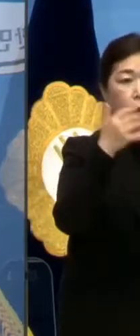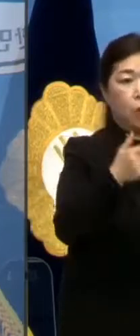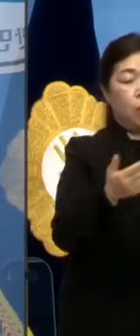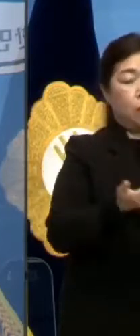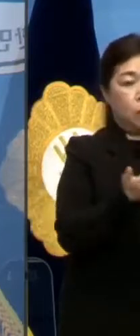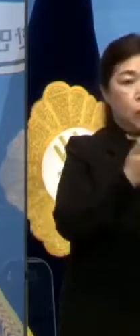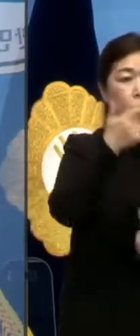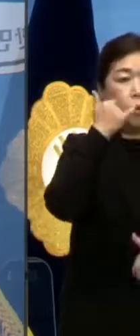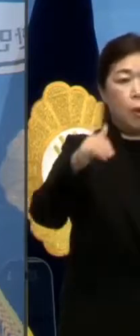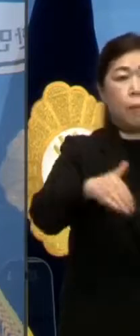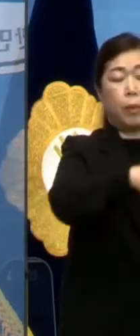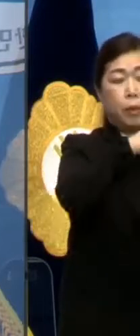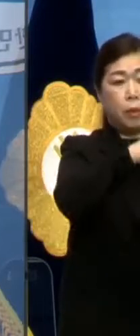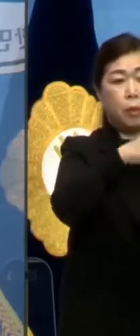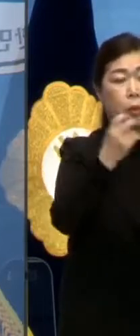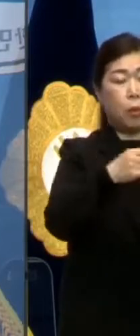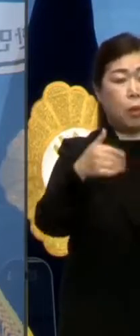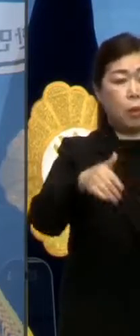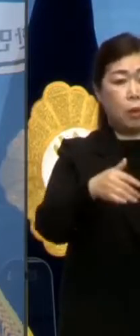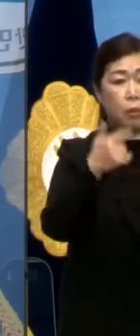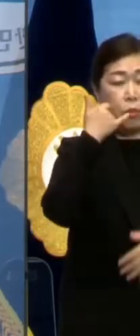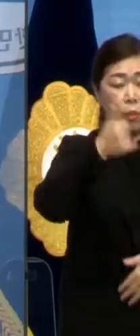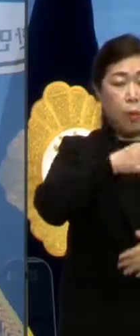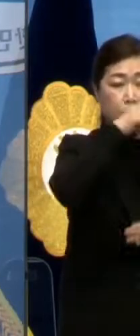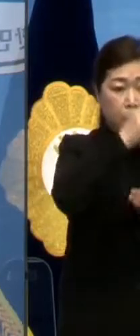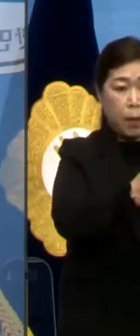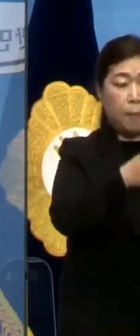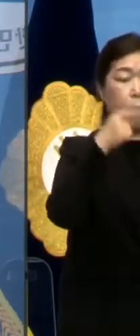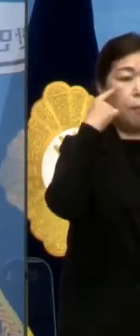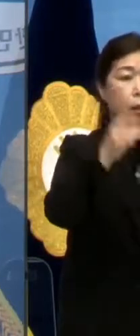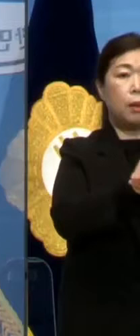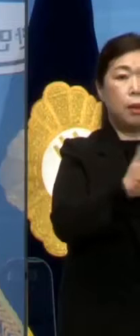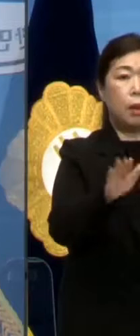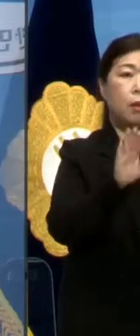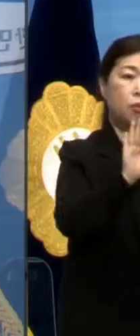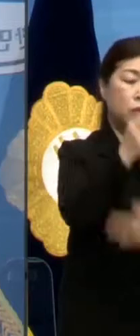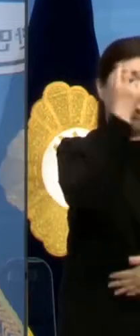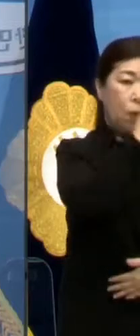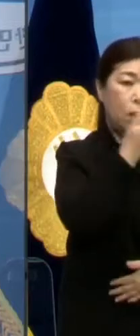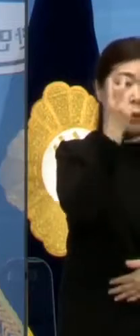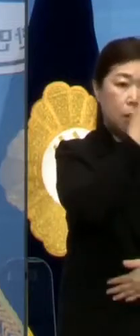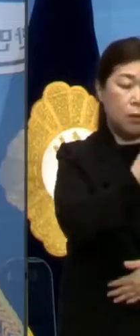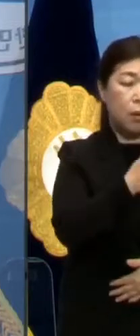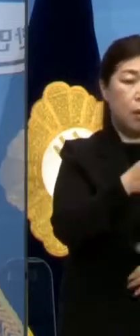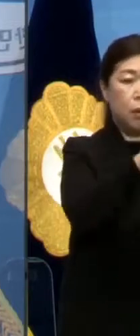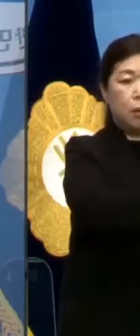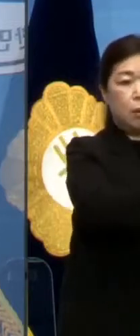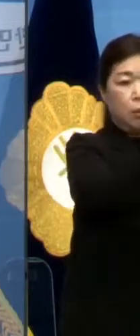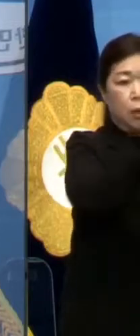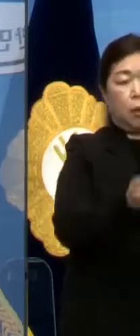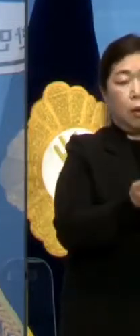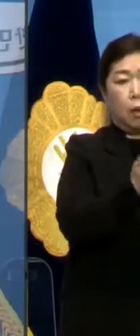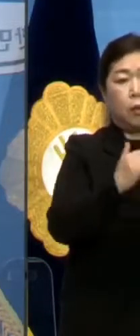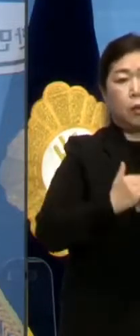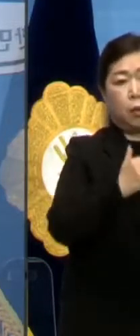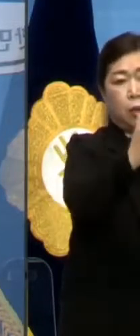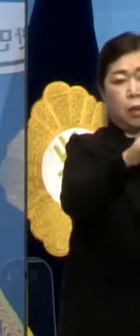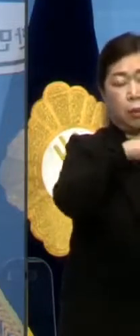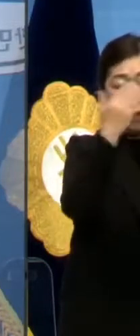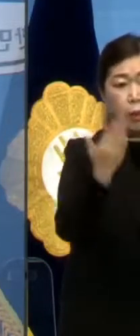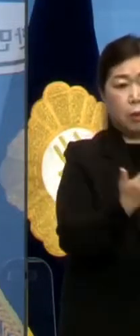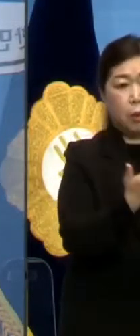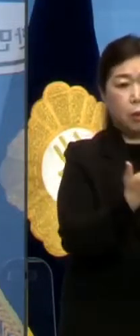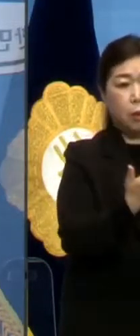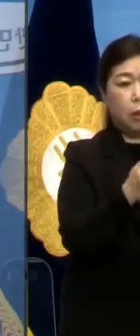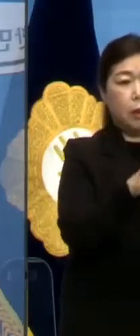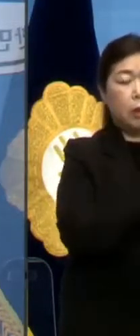양부모의 결연이나 양부모의 적합성 판단, 사후관리 등의 입양 절차 전반이 민간